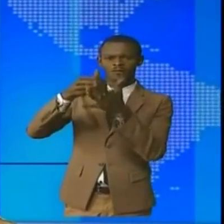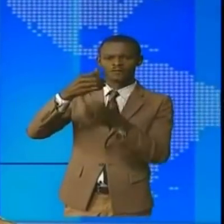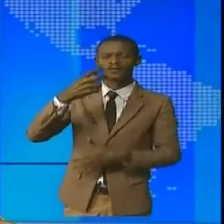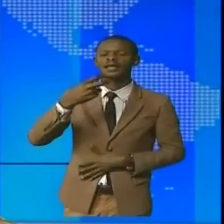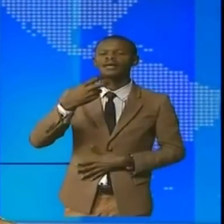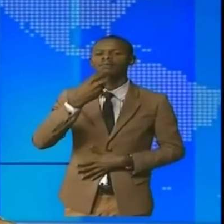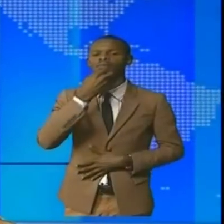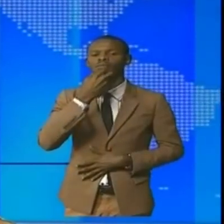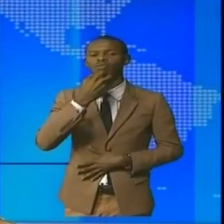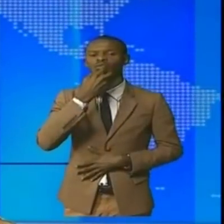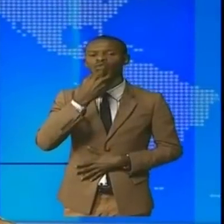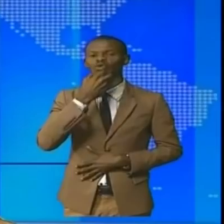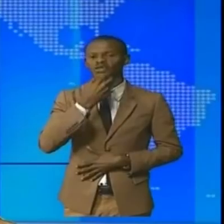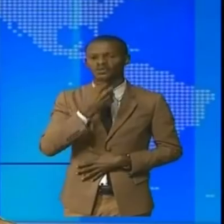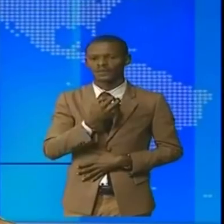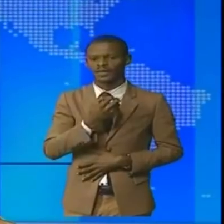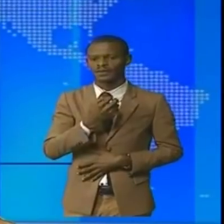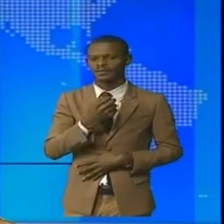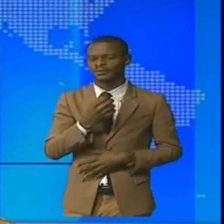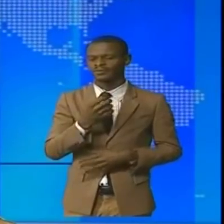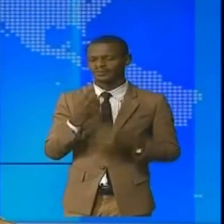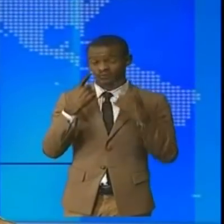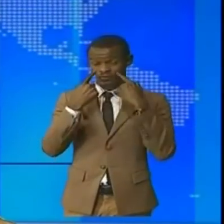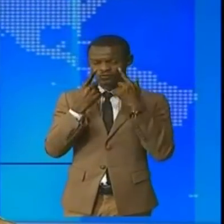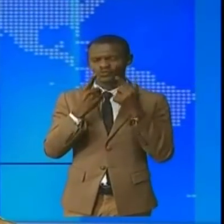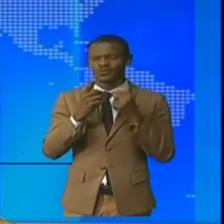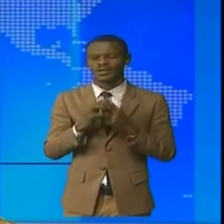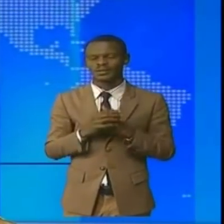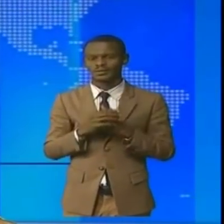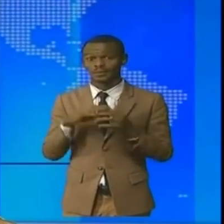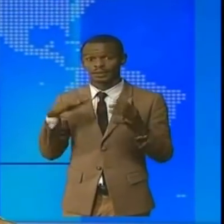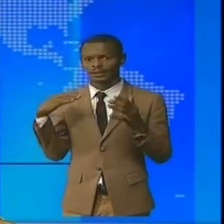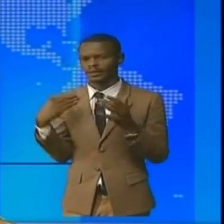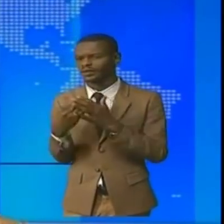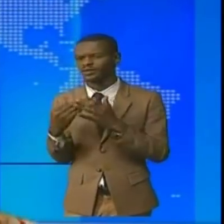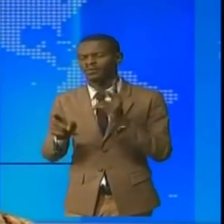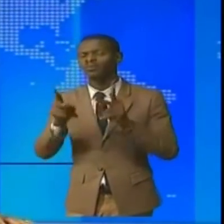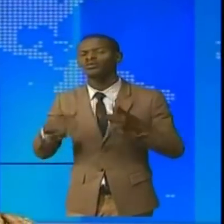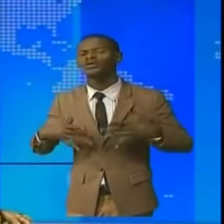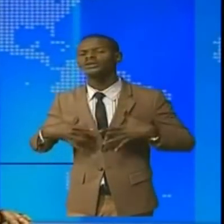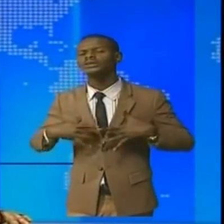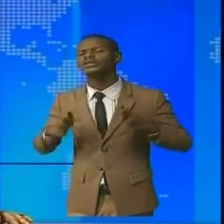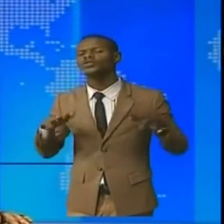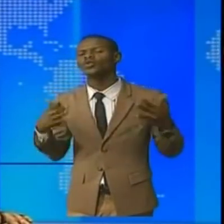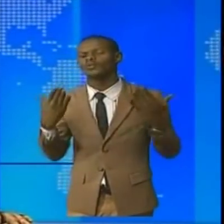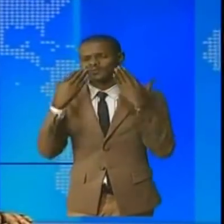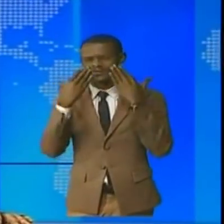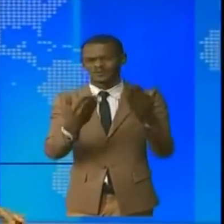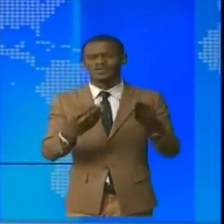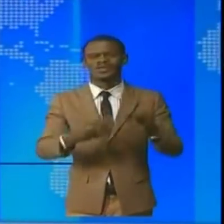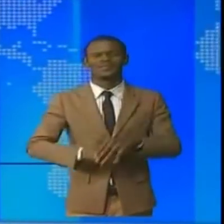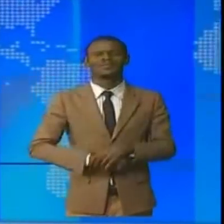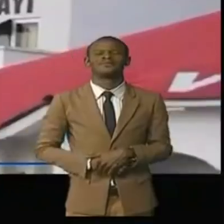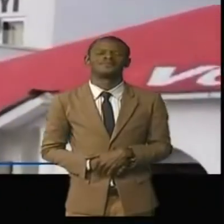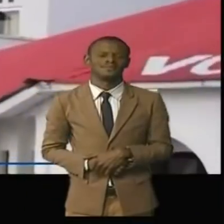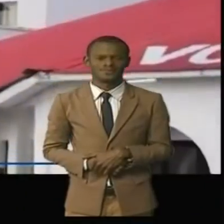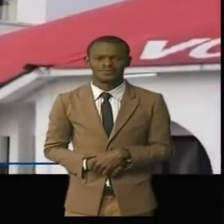place, Alain Bikaï, nous fait revivre l'ambiance qui a régné hier à son arrivée à Mbujimayi. Suivez.